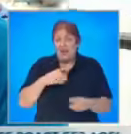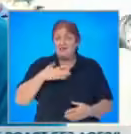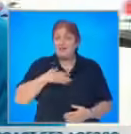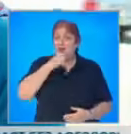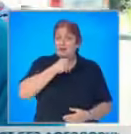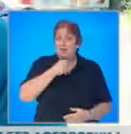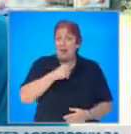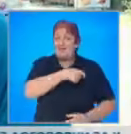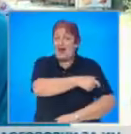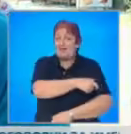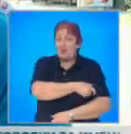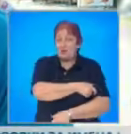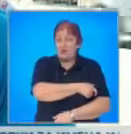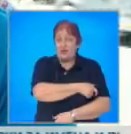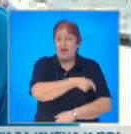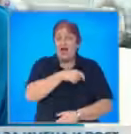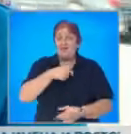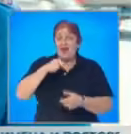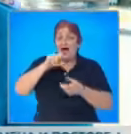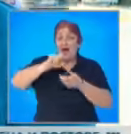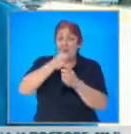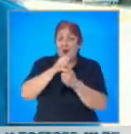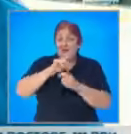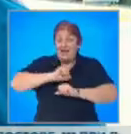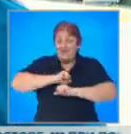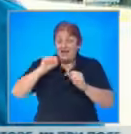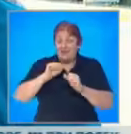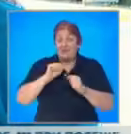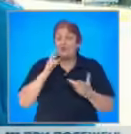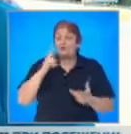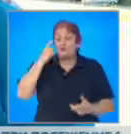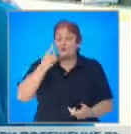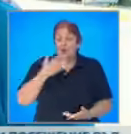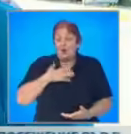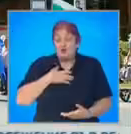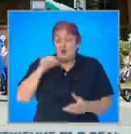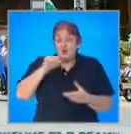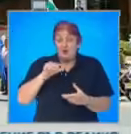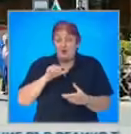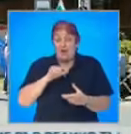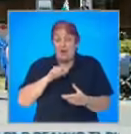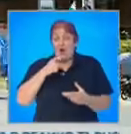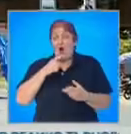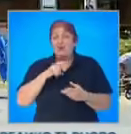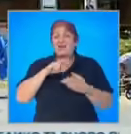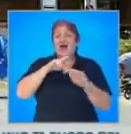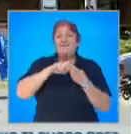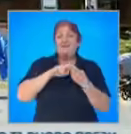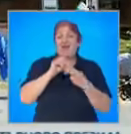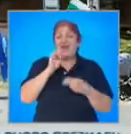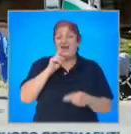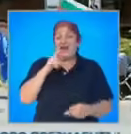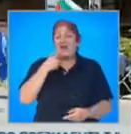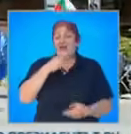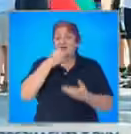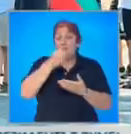баба сме дежурни на бойлера да ни гръмни, защото не знаем кога ще има вода, кога няма да има. От ВИК Пловдив заявиха, че